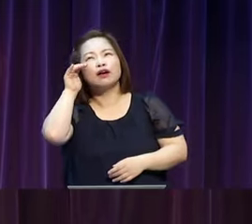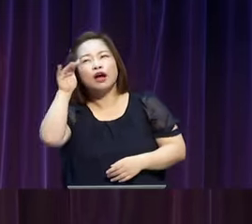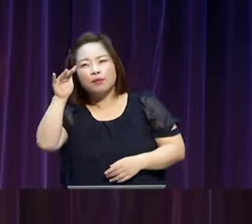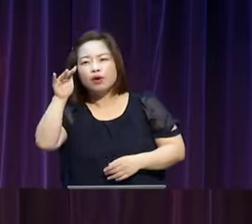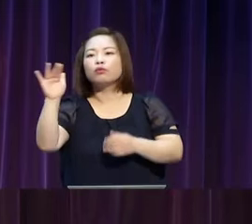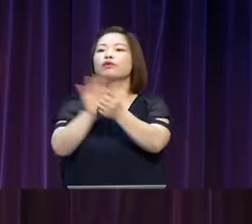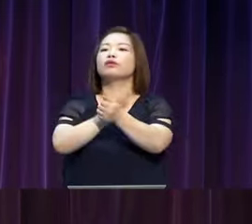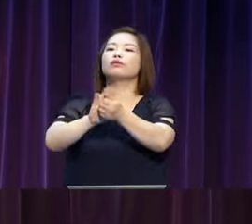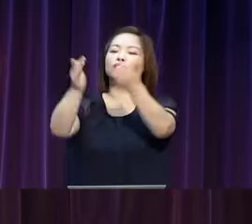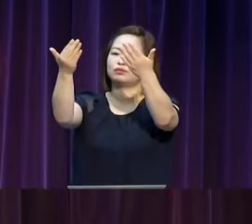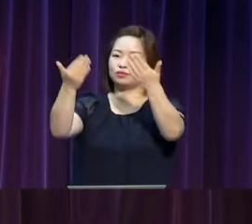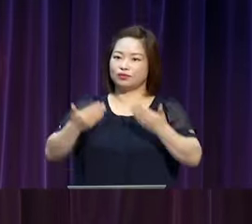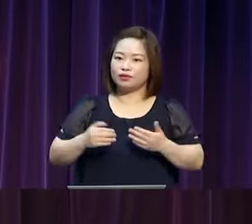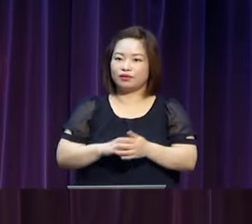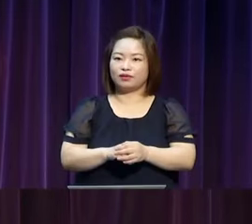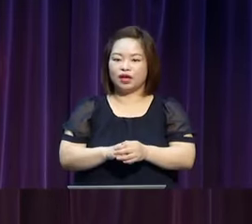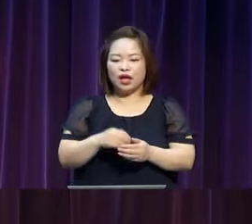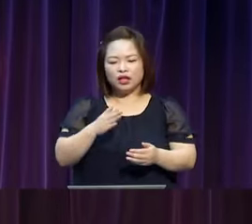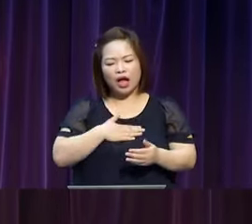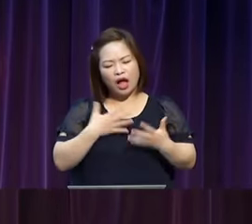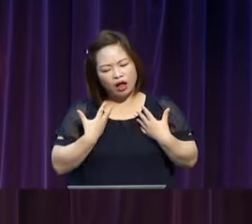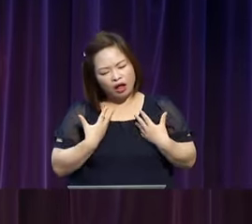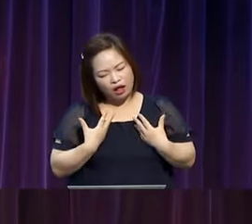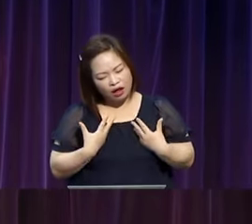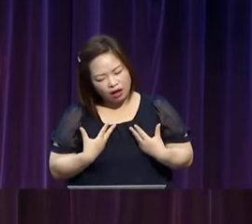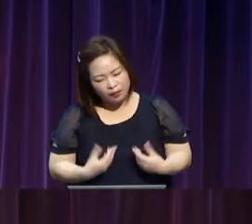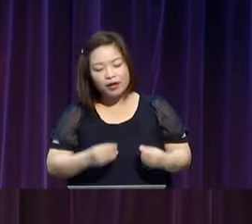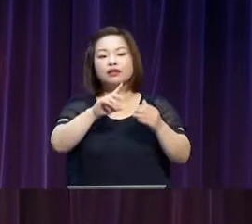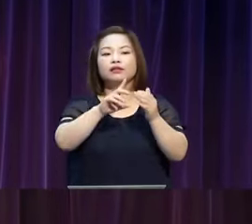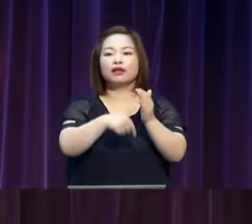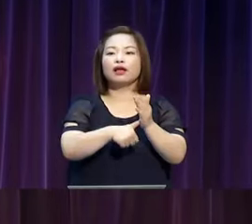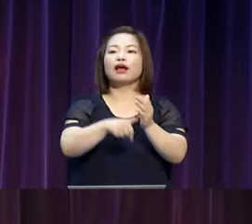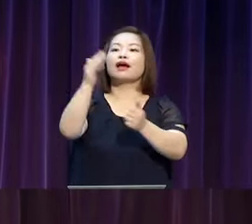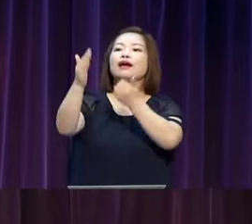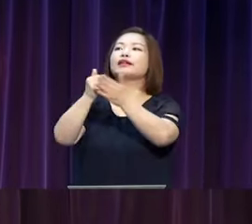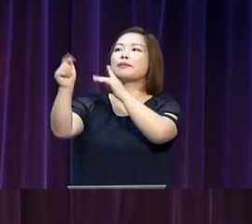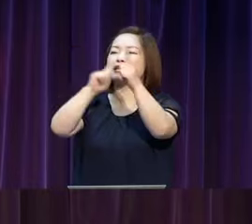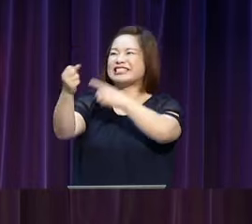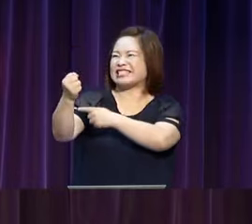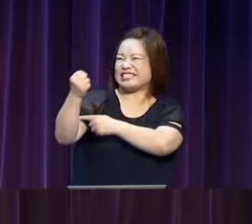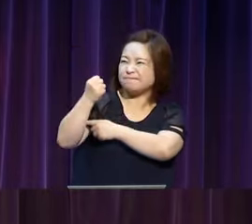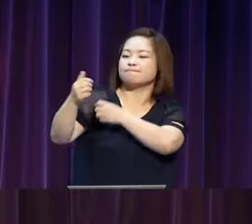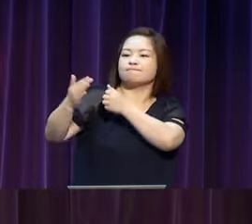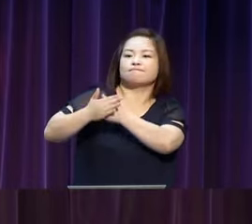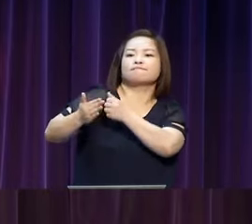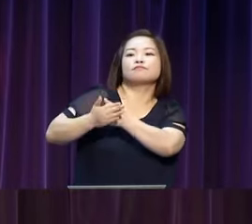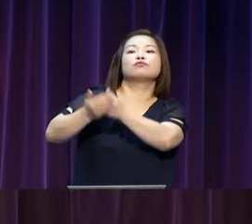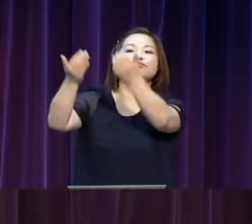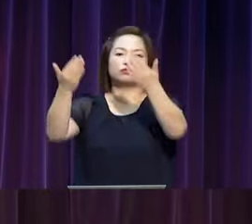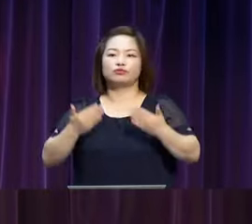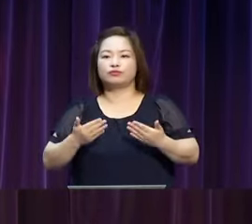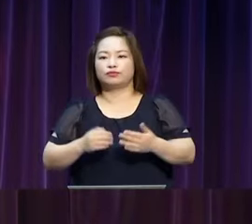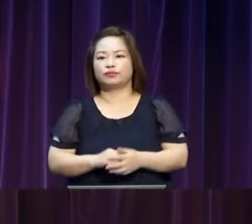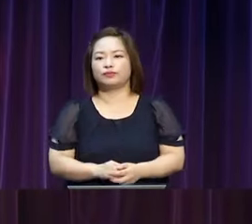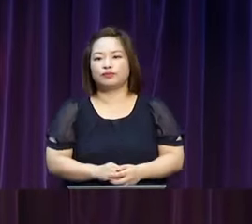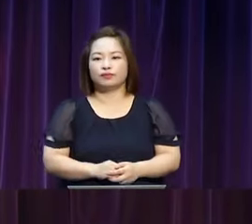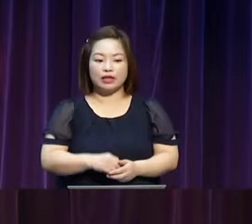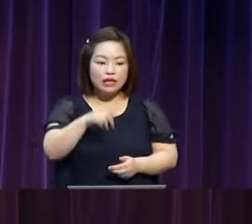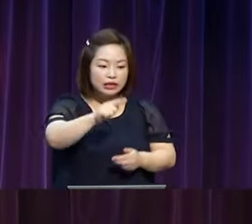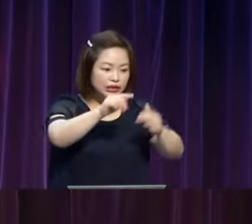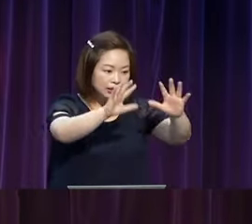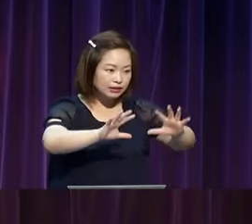때 격려하시는 하나님의 말씀이 이 안에 있습니다. 우리가 이